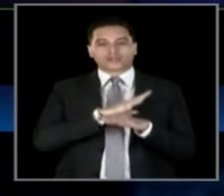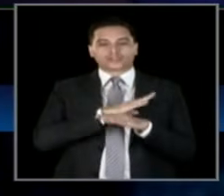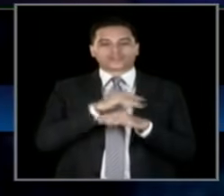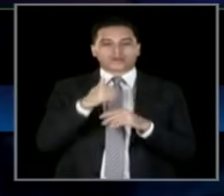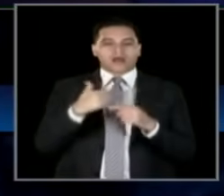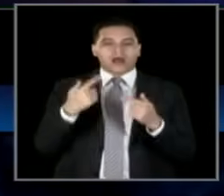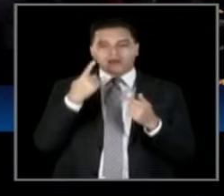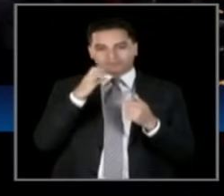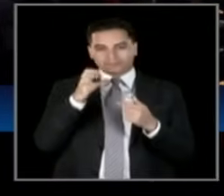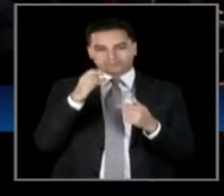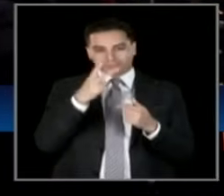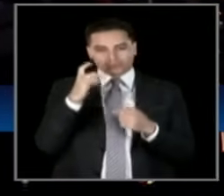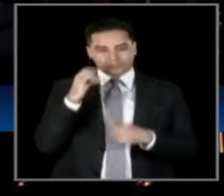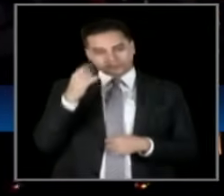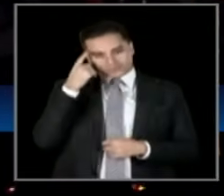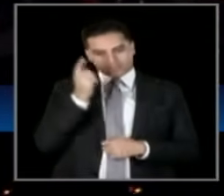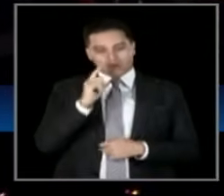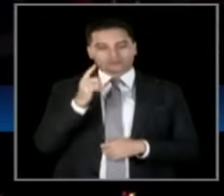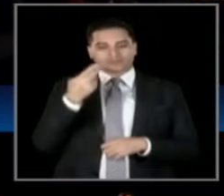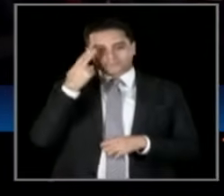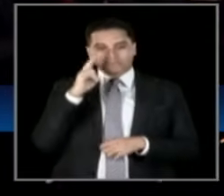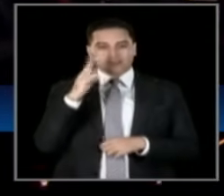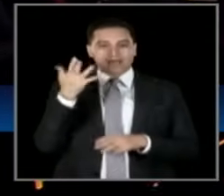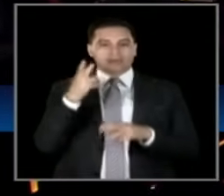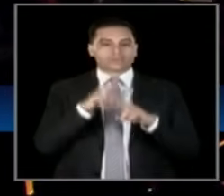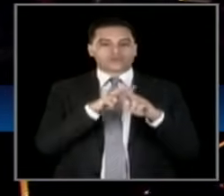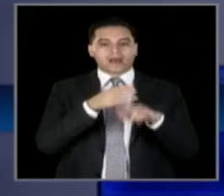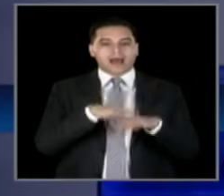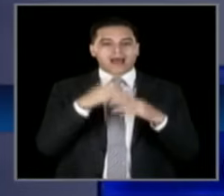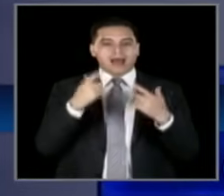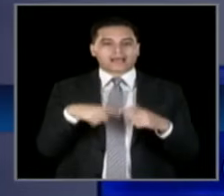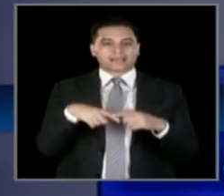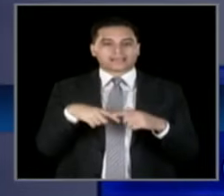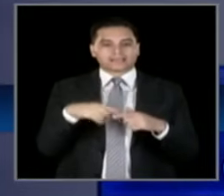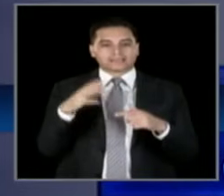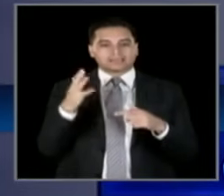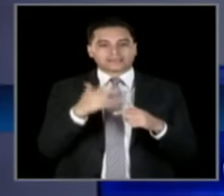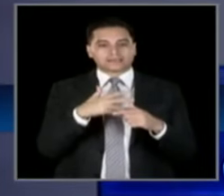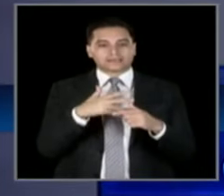عام 1250؟ باس. كم عدد النجوم على علم دولة سورينام؟